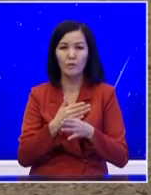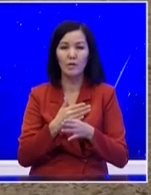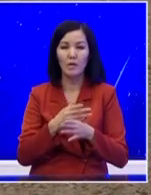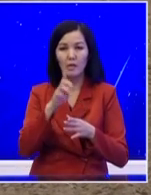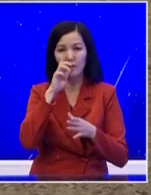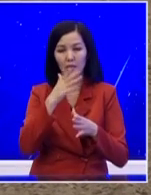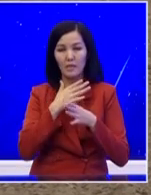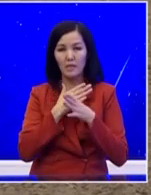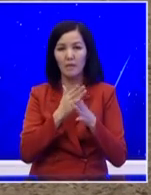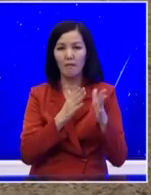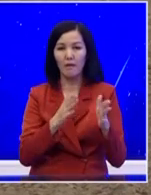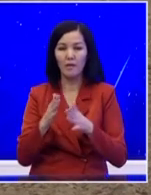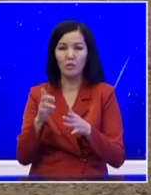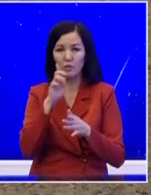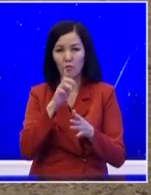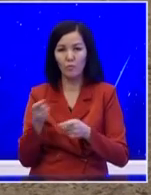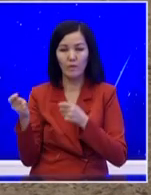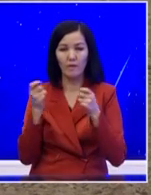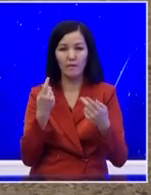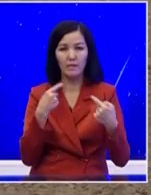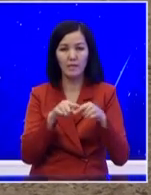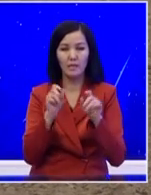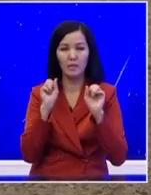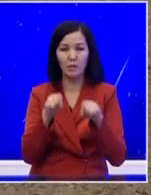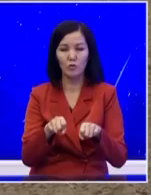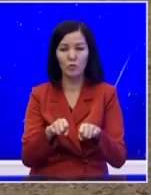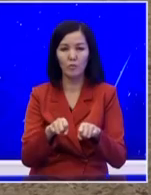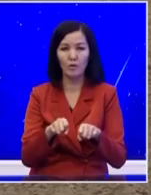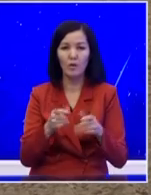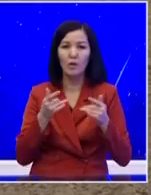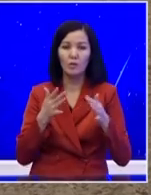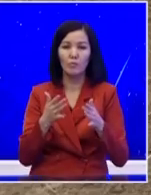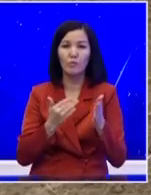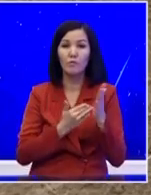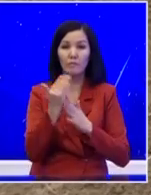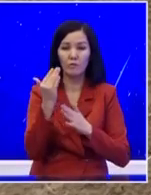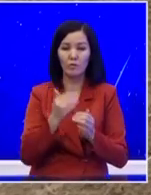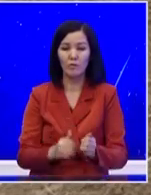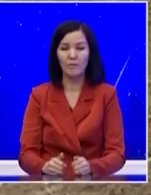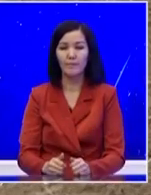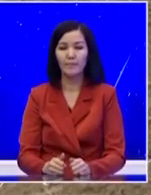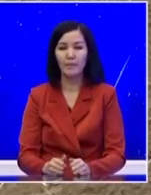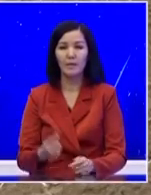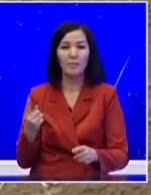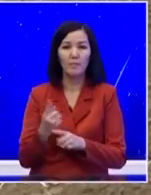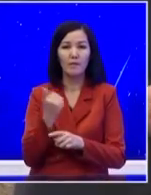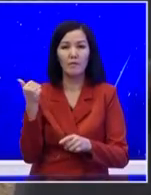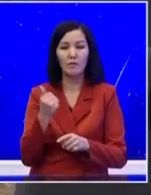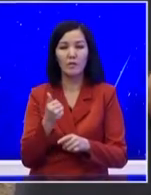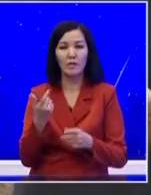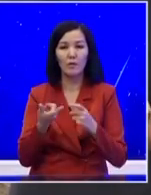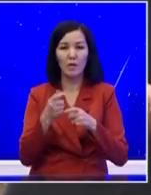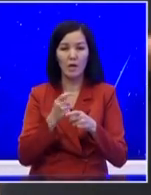субсидии, налажены поставки топлива, техника доступна под лизинг, спрос на продукцию высок. В первую неделю мая начинается посев